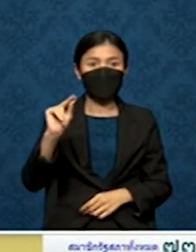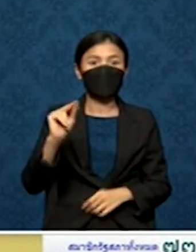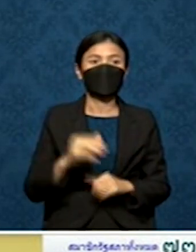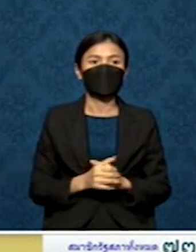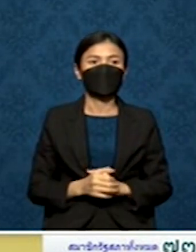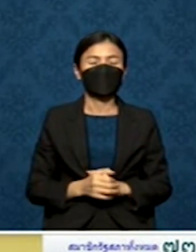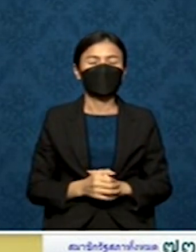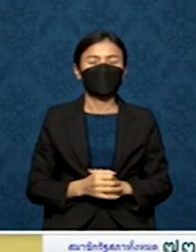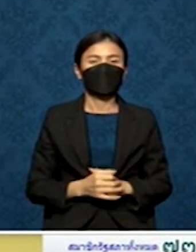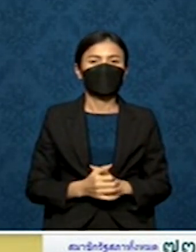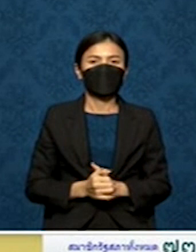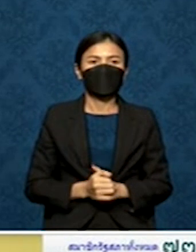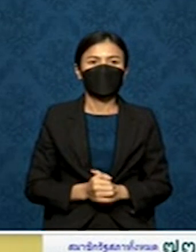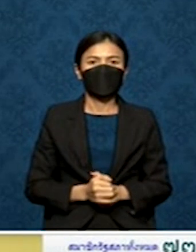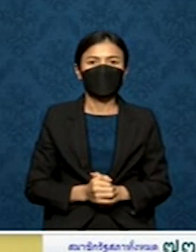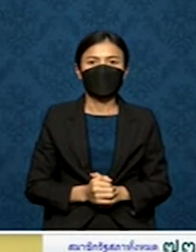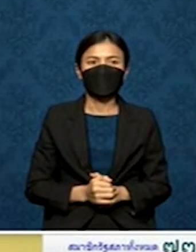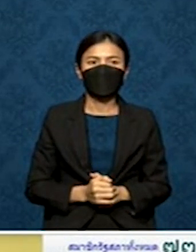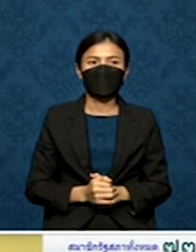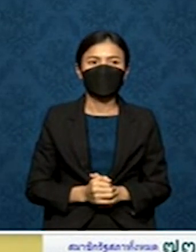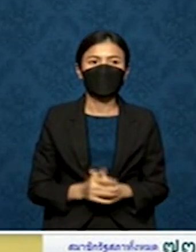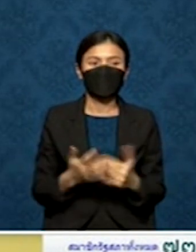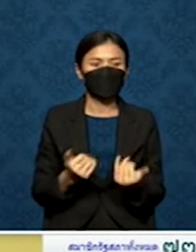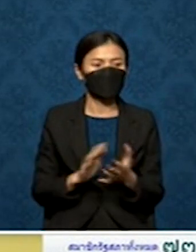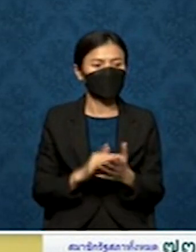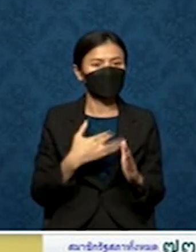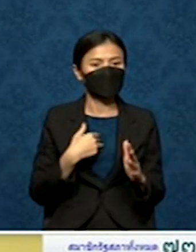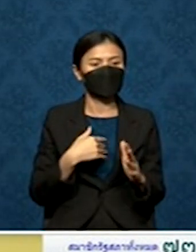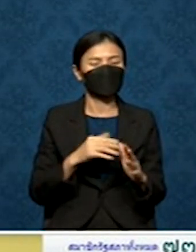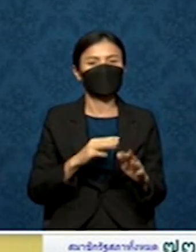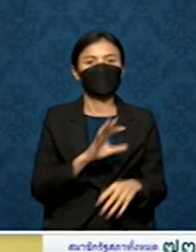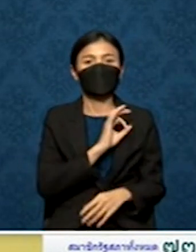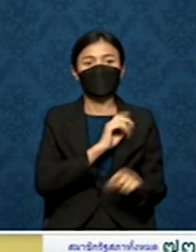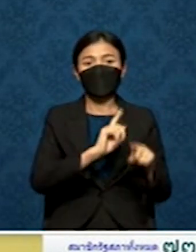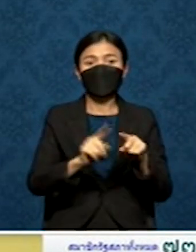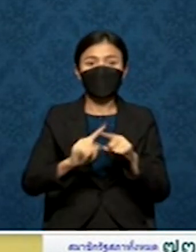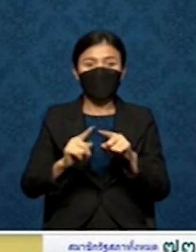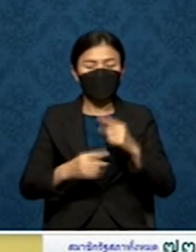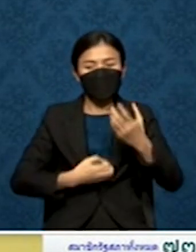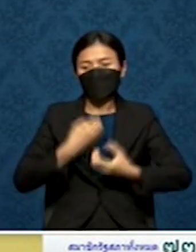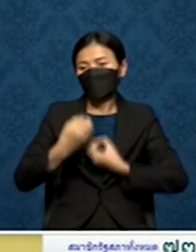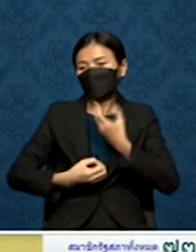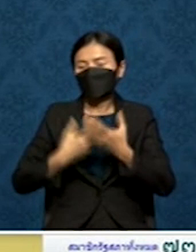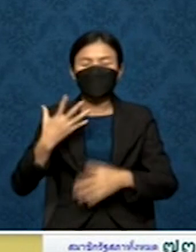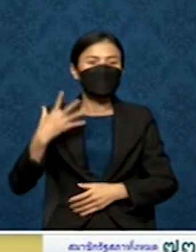ประเด็นต่างๆเนี่ยเพื่อนสมาชิกได้พูดมาตั้งแต่เมื่อวานแล้วจนถึงวันนี้กว่า16ชั่วโมง